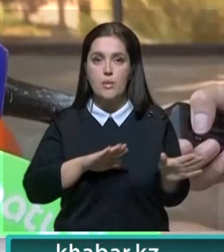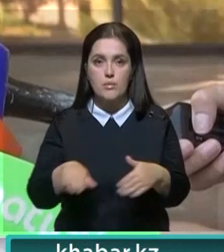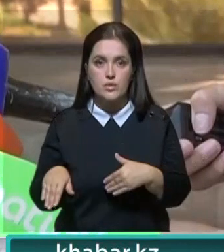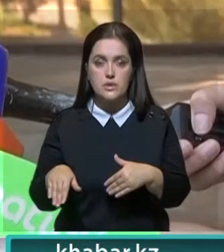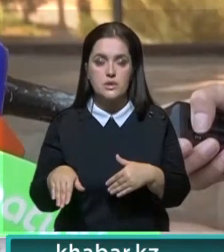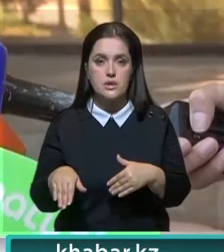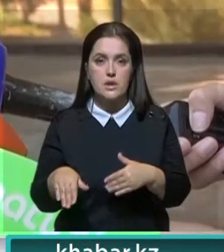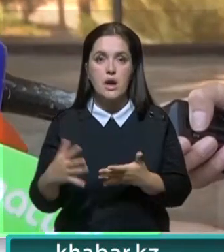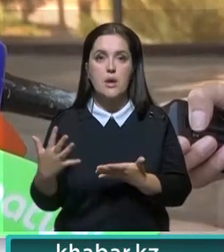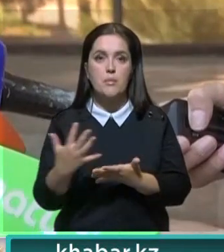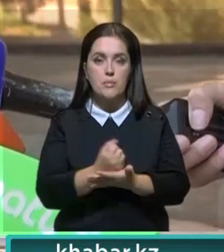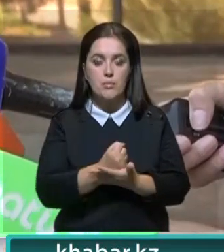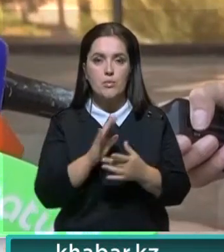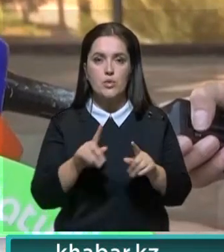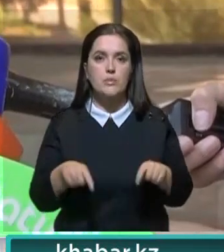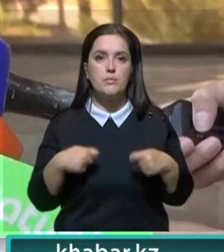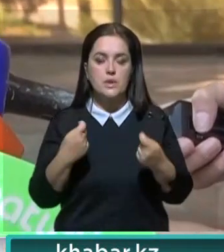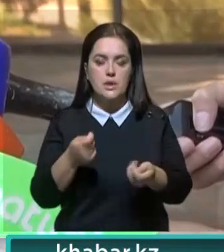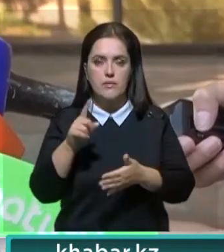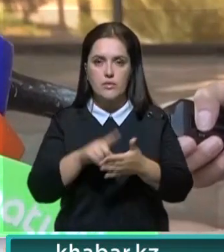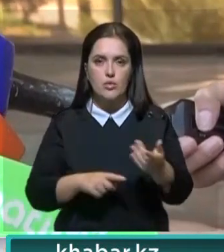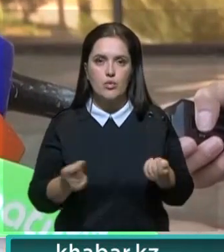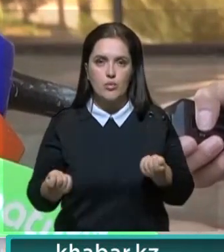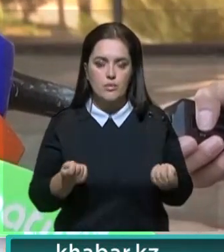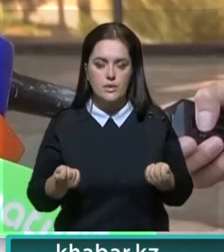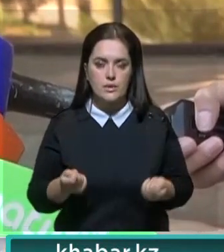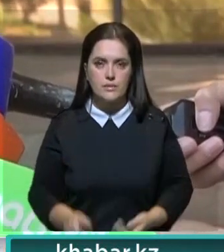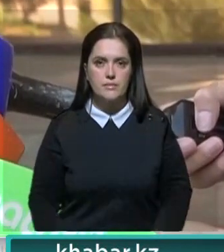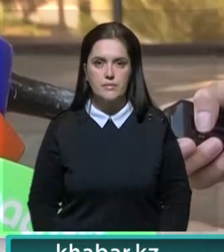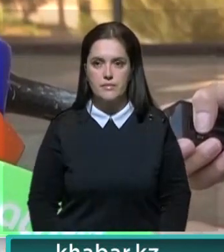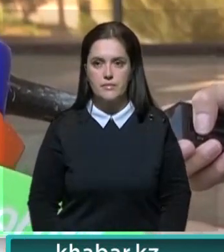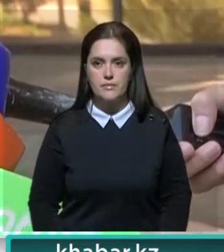победителя, они будут переданы в доверительное управление для мусоровозящей компании в помощь.